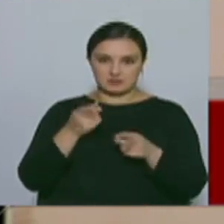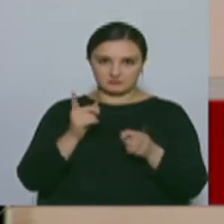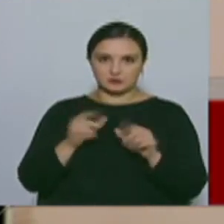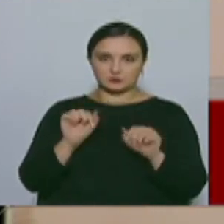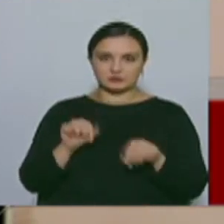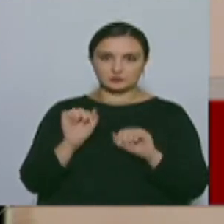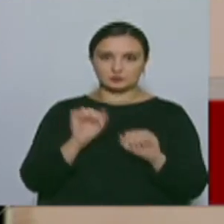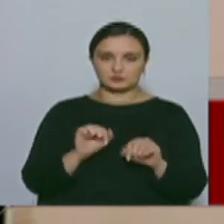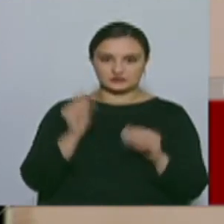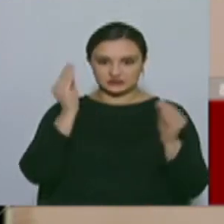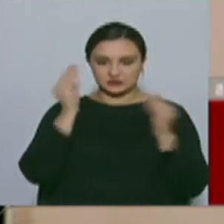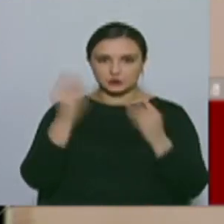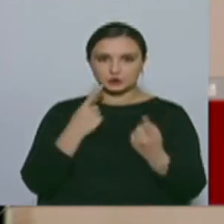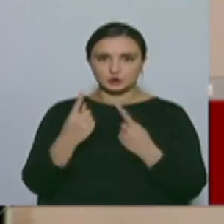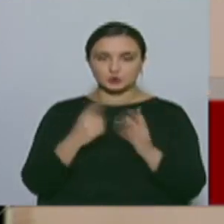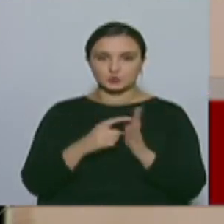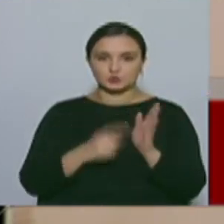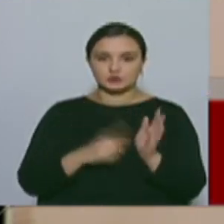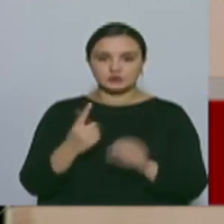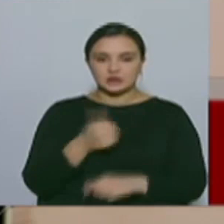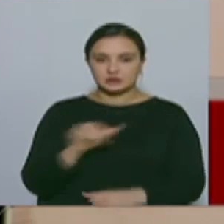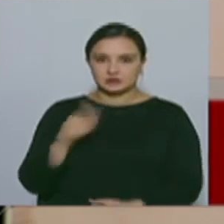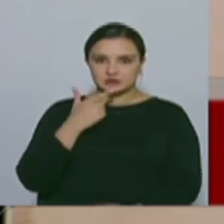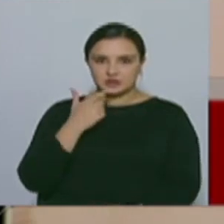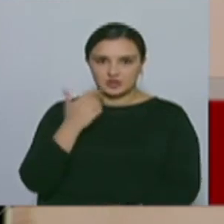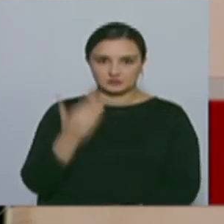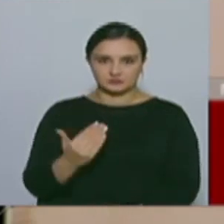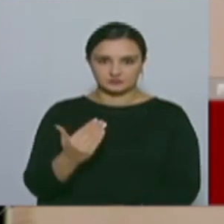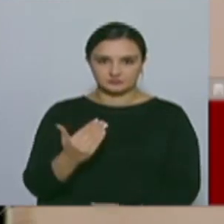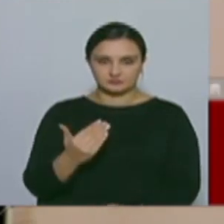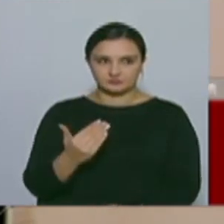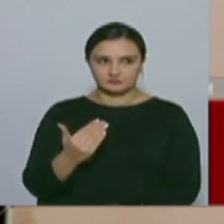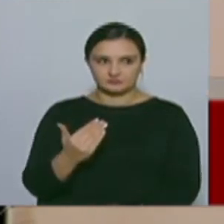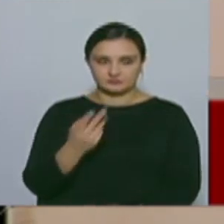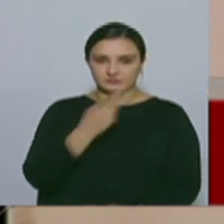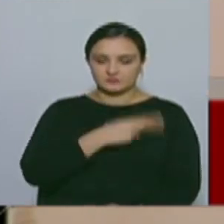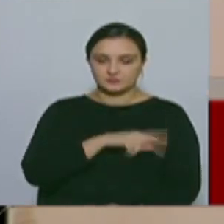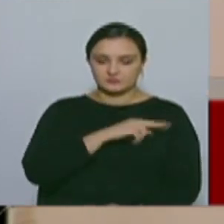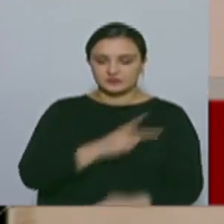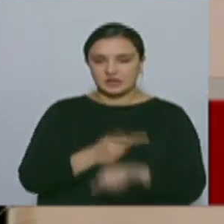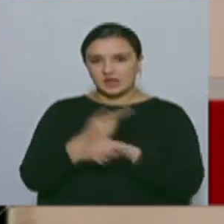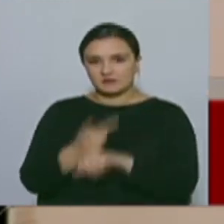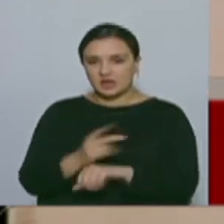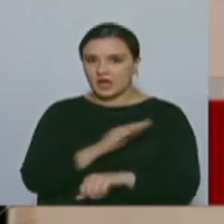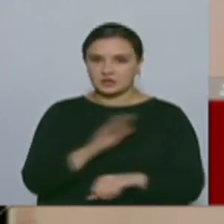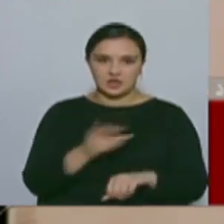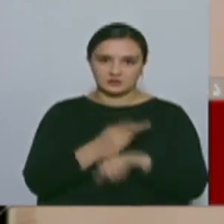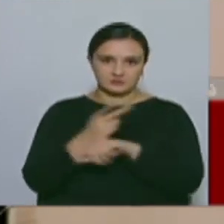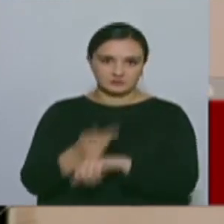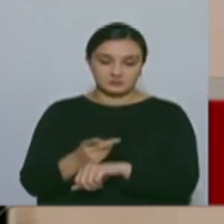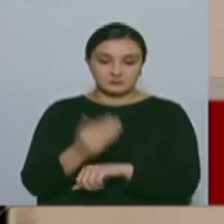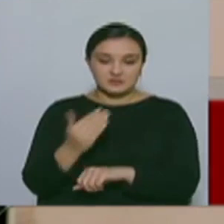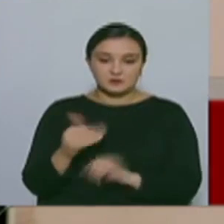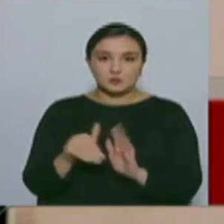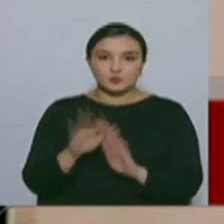დაიცვას დისკუსიაში, გარდა მიხეილ სააკაშვილის რაღაცა სავატყოფოში გადაყვანა არ გადაყვანა, ცხადია, მისთვის